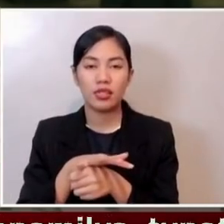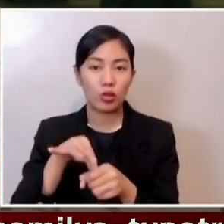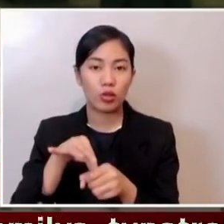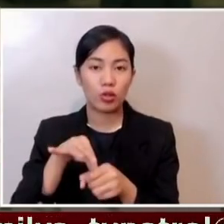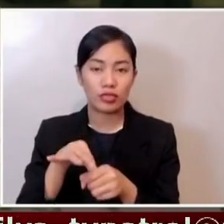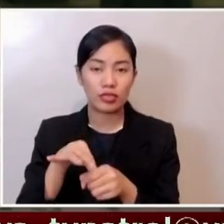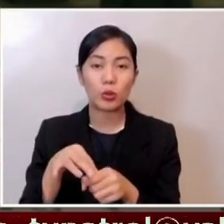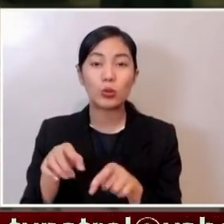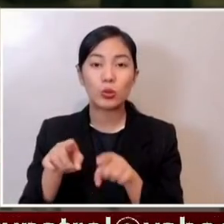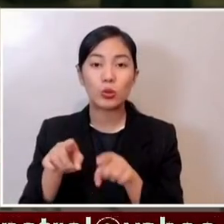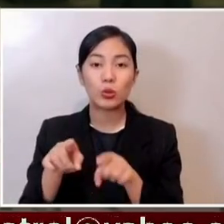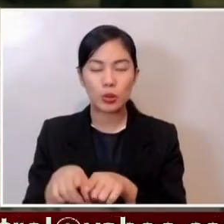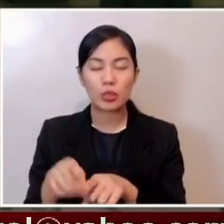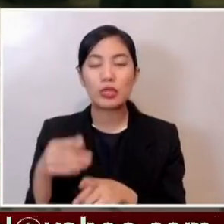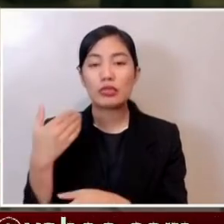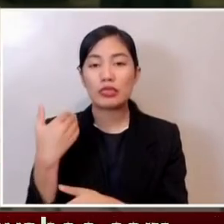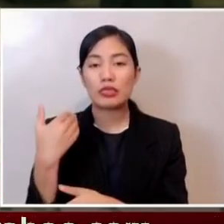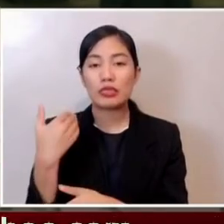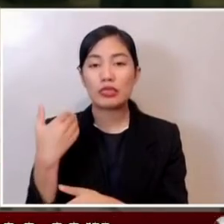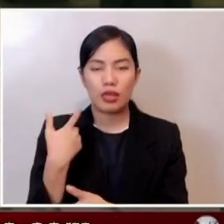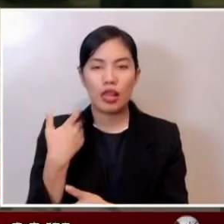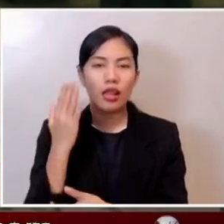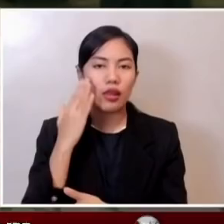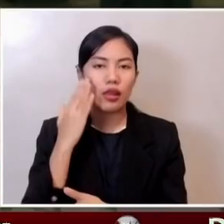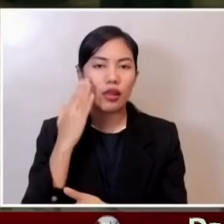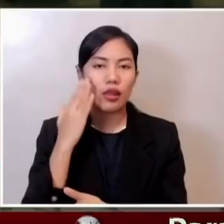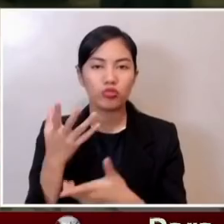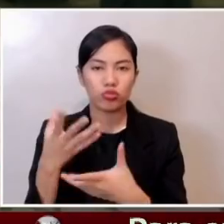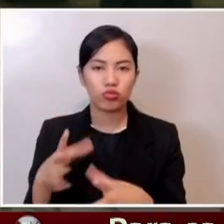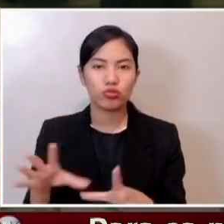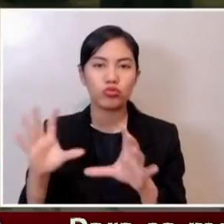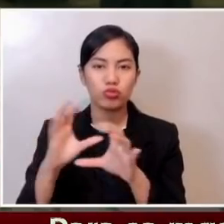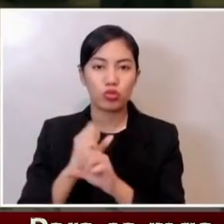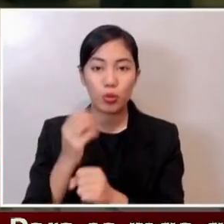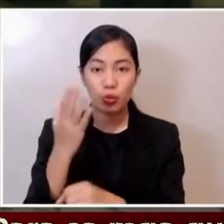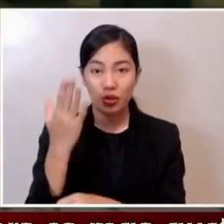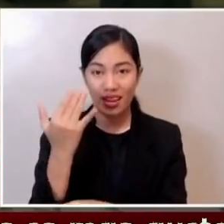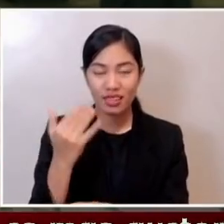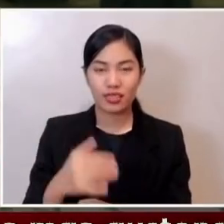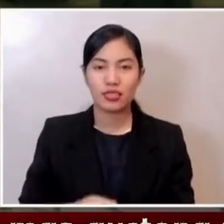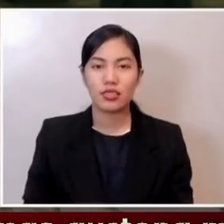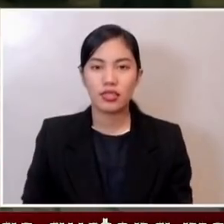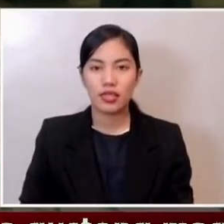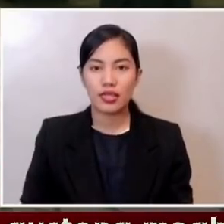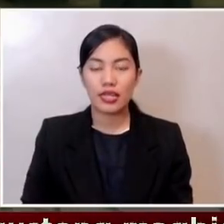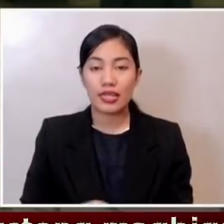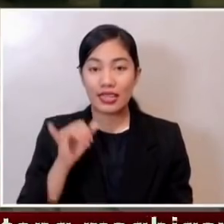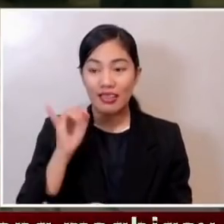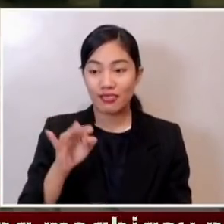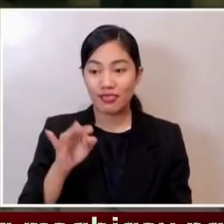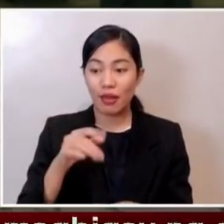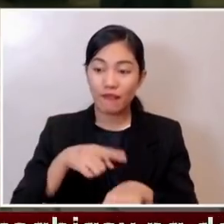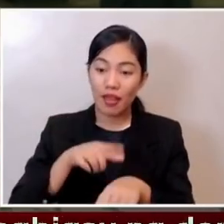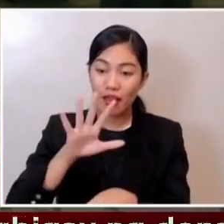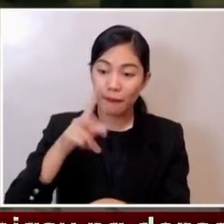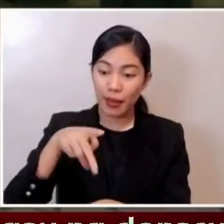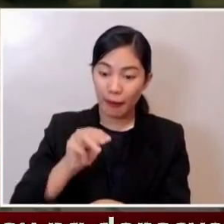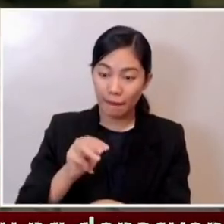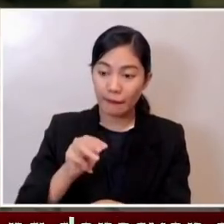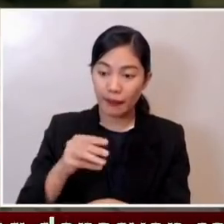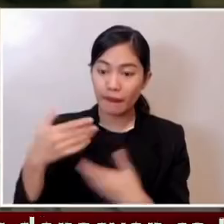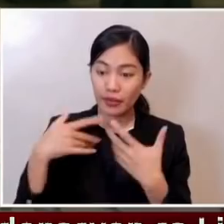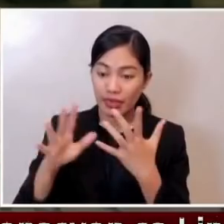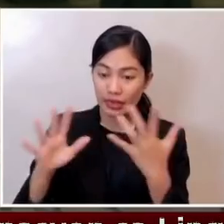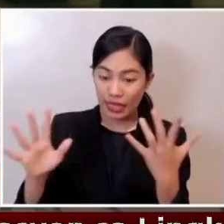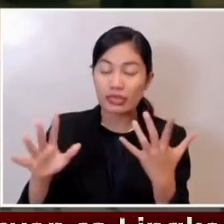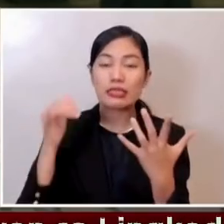ang itinagal nung filing ng COC because of that rule na hanggat nasa pila ka at nasa lugar ka pa, tatanggapin pa rin nila ang mga